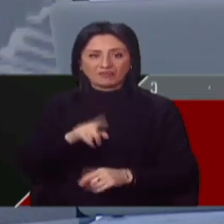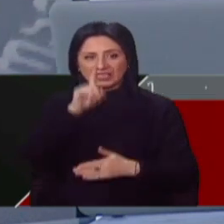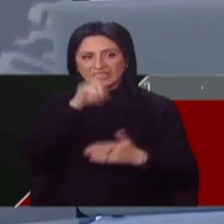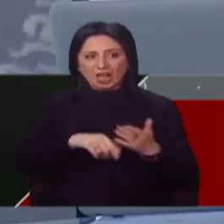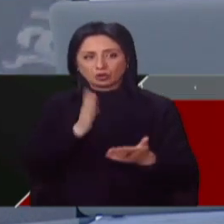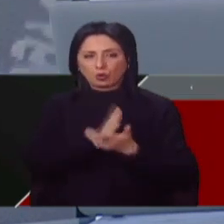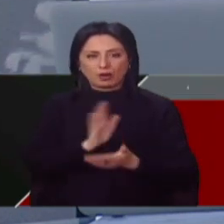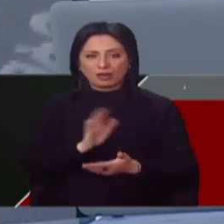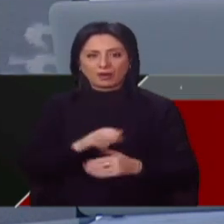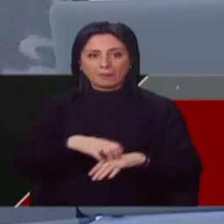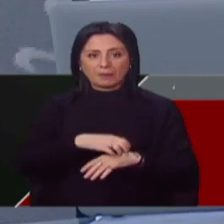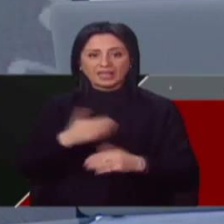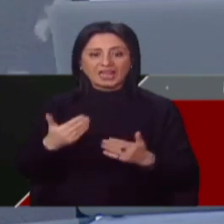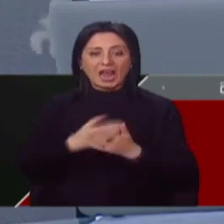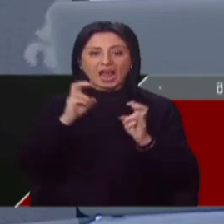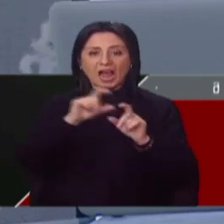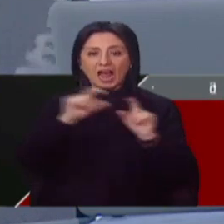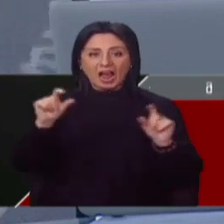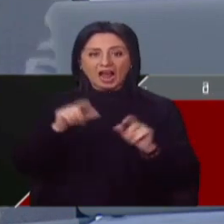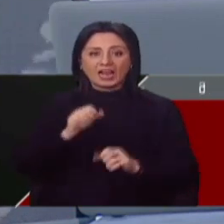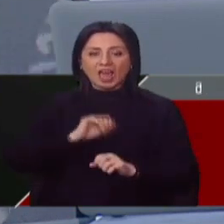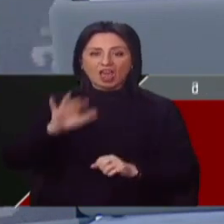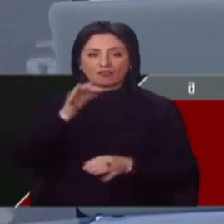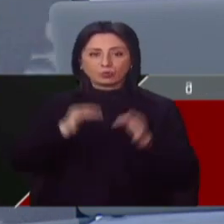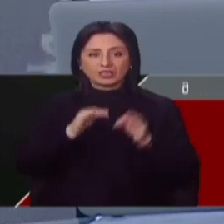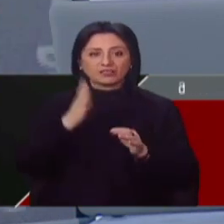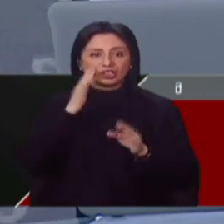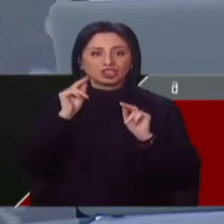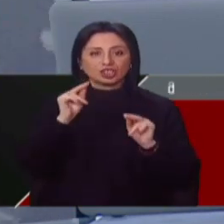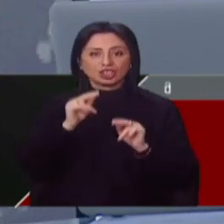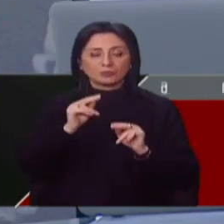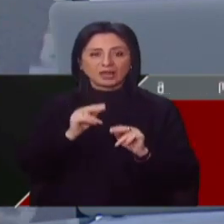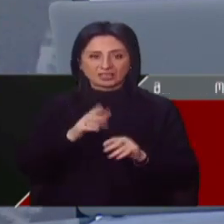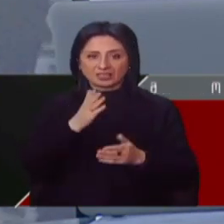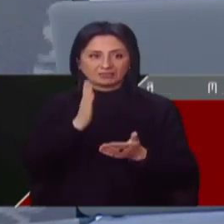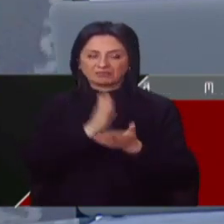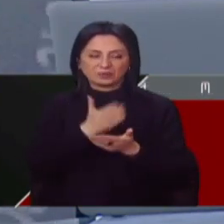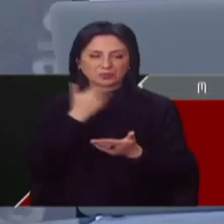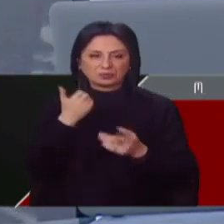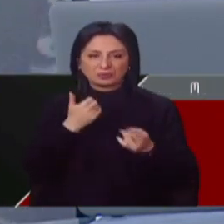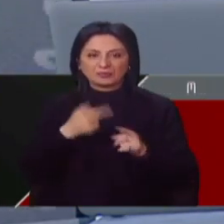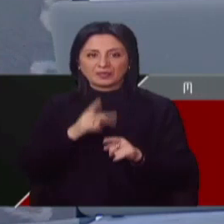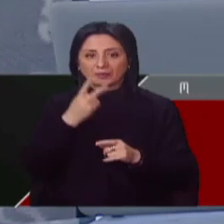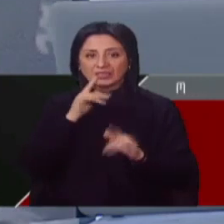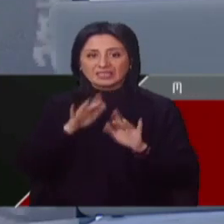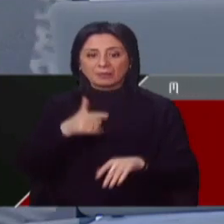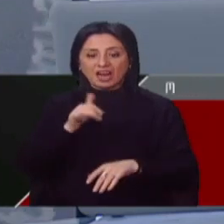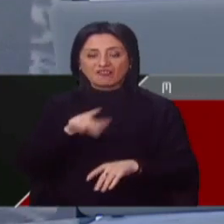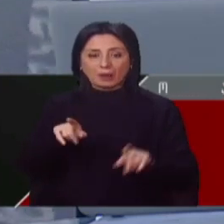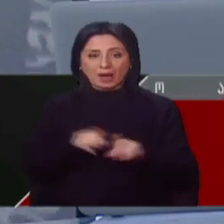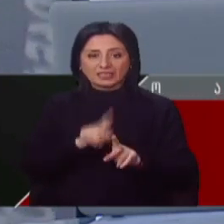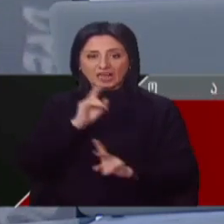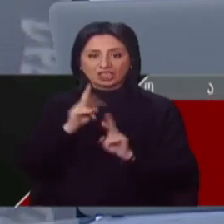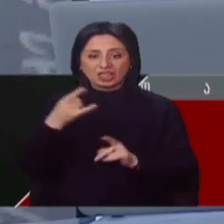ar aris. Partia akhalis ert-erti lideri evropul sasamartlos chashmaritebis ert-ert instantsia dar miichnebs. Sakme romelsats guaramias